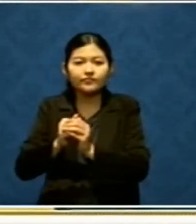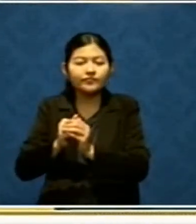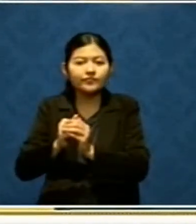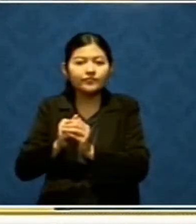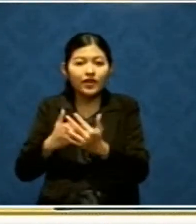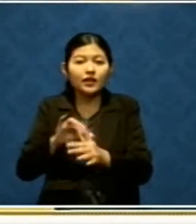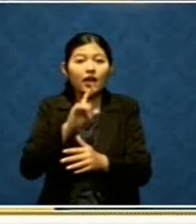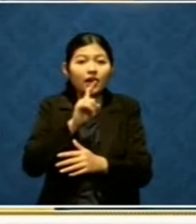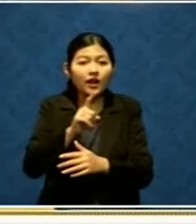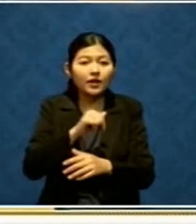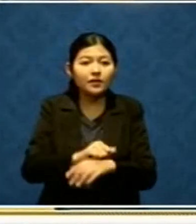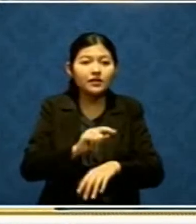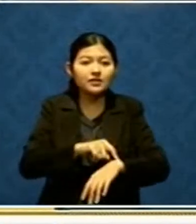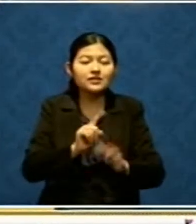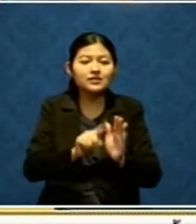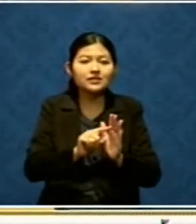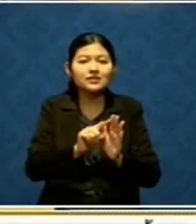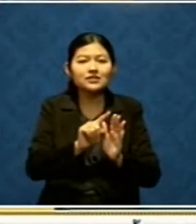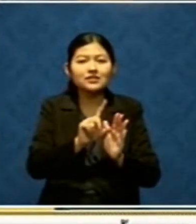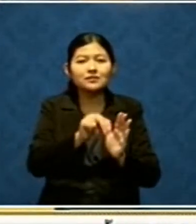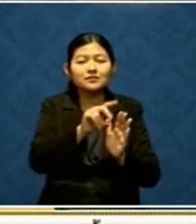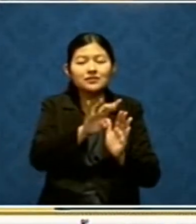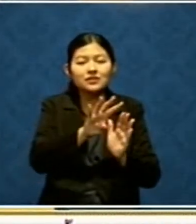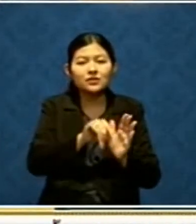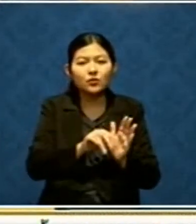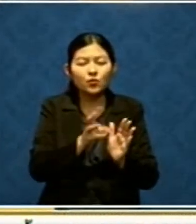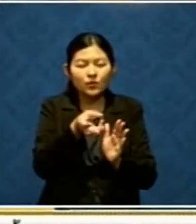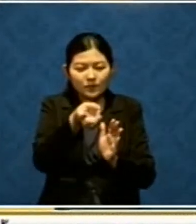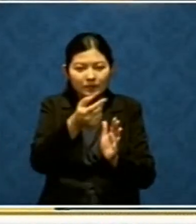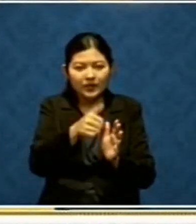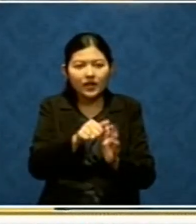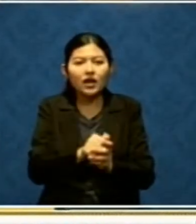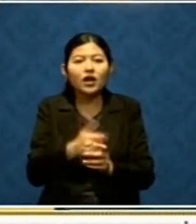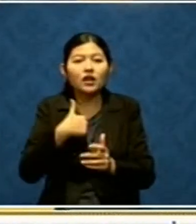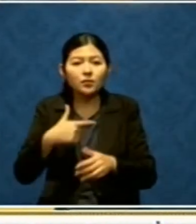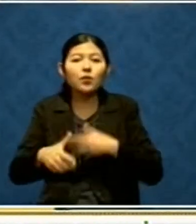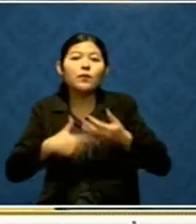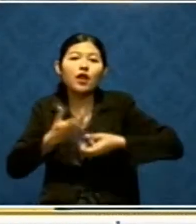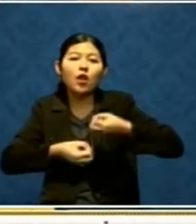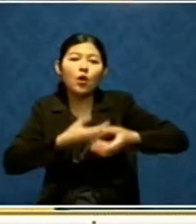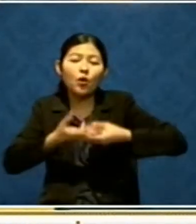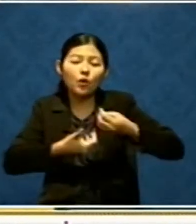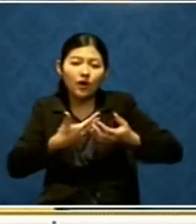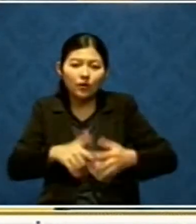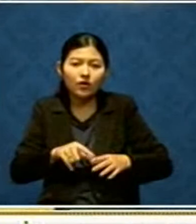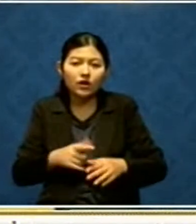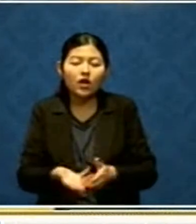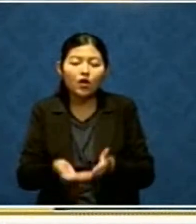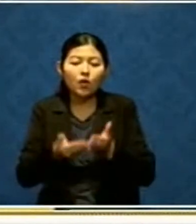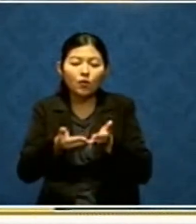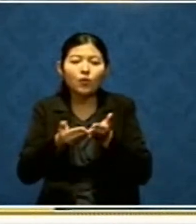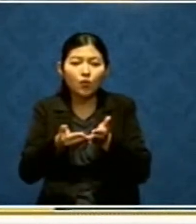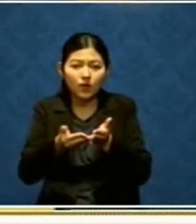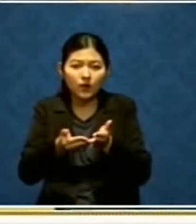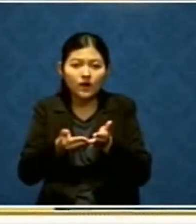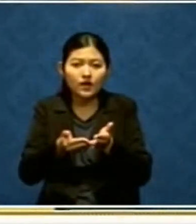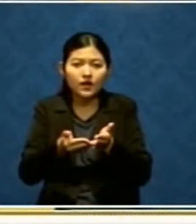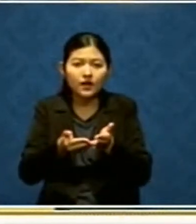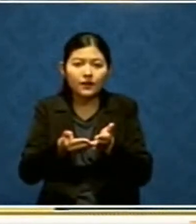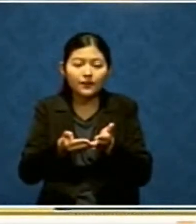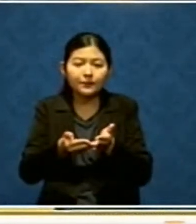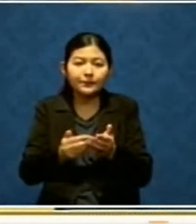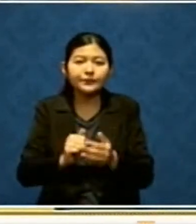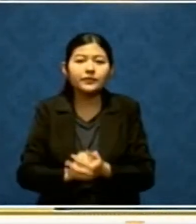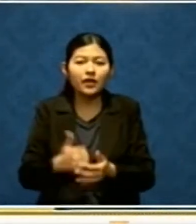ำถามสุดท้ายท่านประธาน30วิครับผมอยากทราบเรื่องที่ผมอภิปรายไปครับเรื่องของการกู้เรือหลวงสุโขทัยผมบอกท่านไปว่